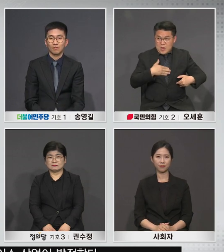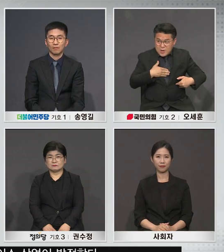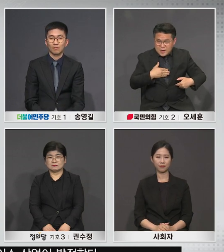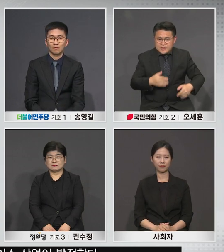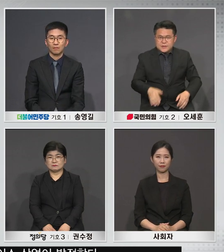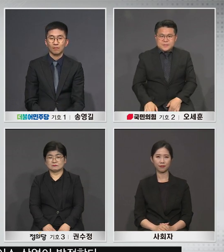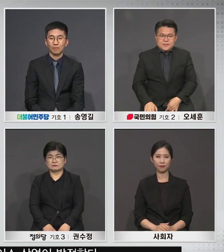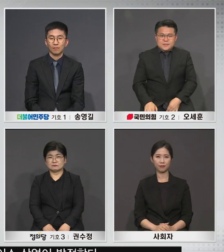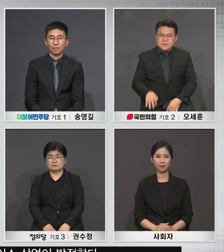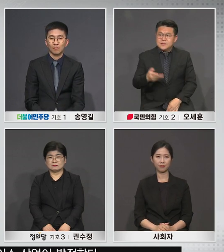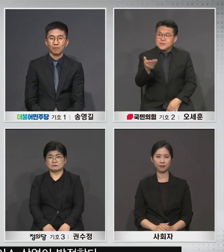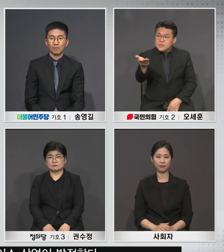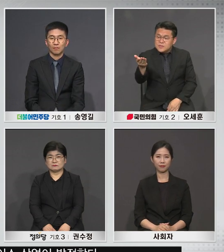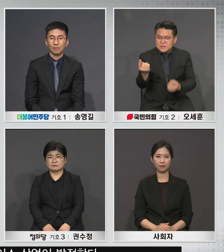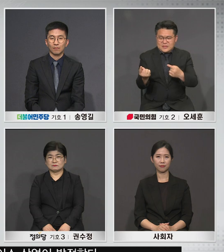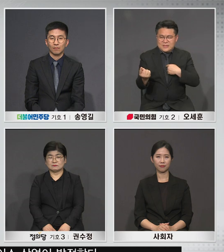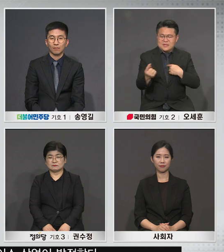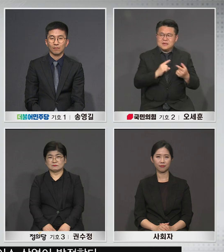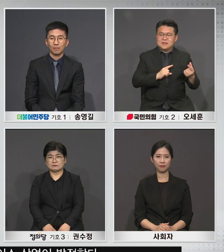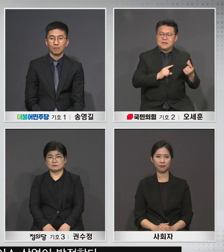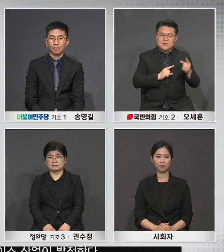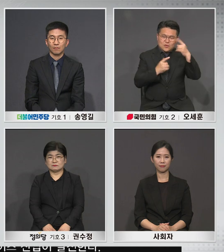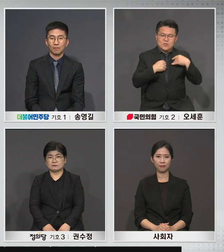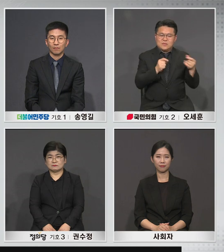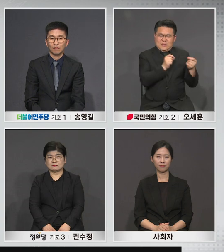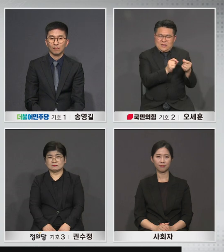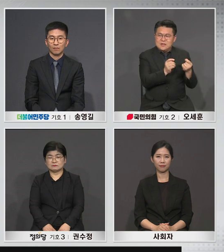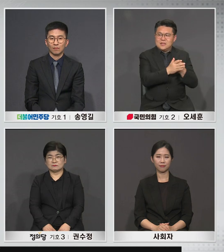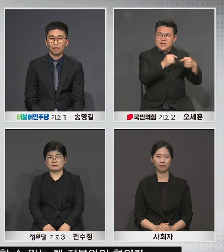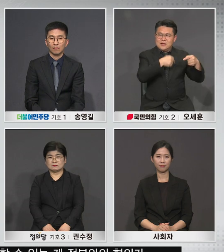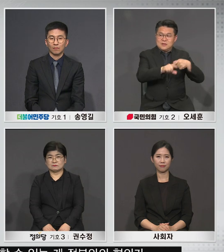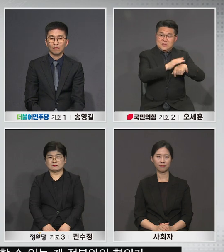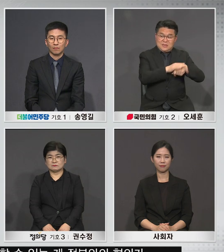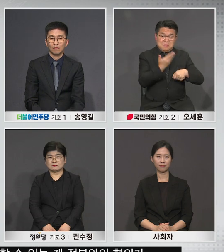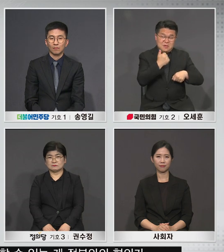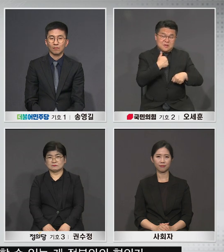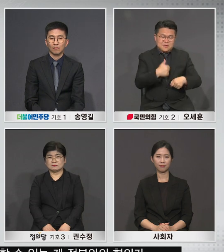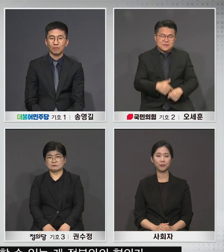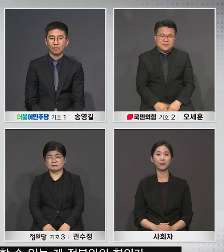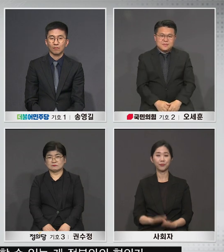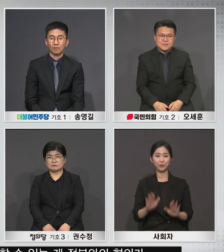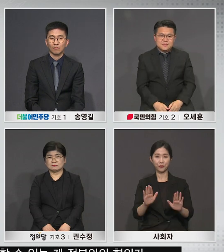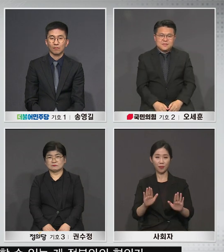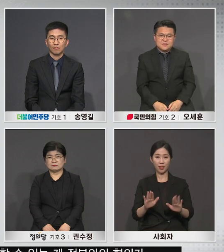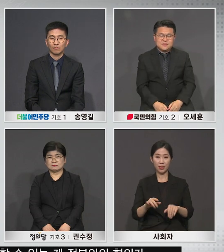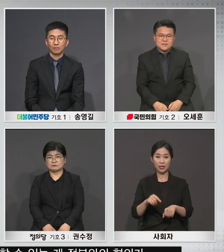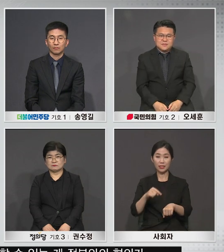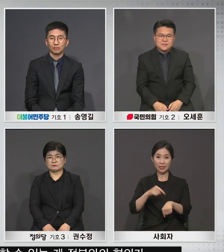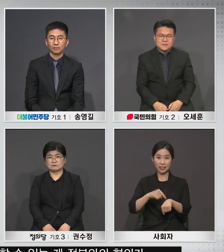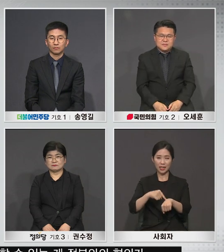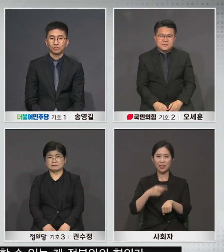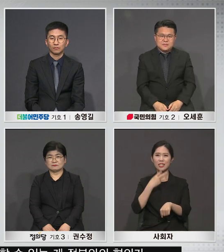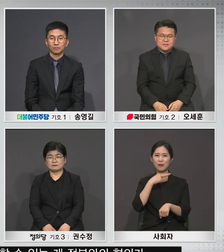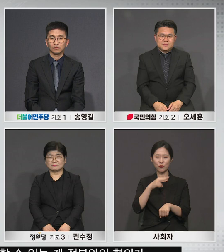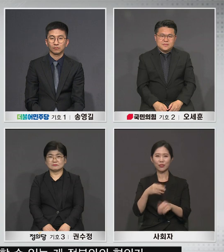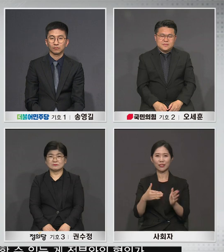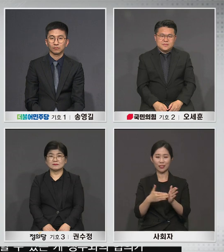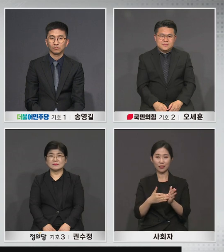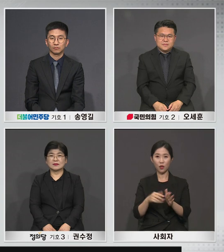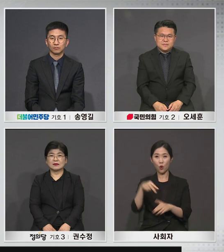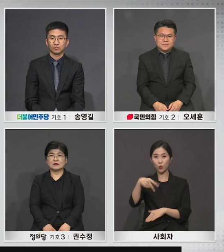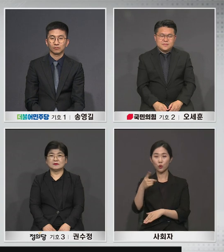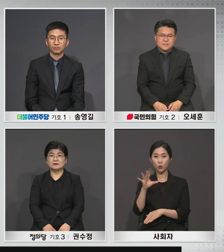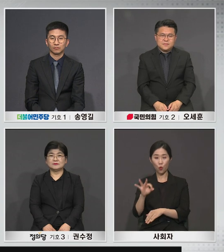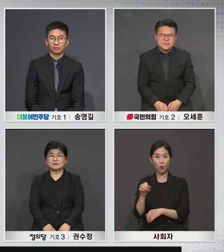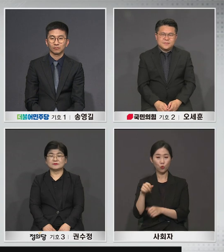아무래도 송영길 후보보다야 제가 정부와의 협업이 더 잘 될 걸로 생각합니다. 한 2분 정도 쓰셨는데요. 송영길 후보님 바로 말씀해 주시죠.